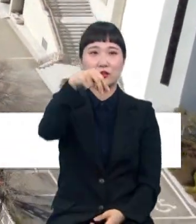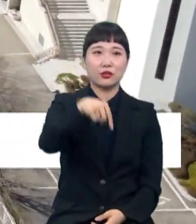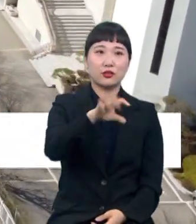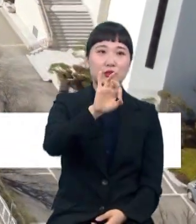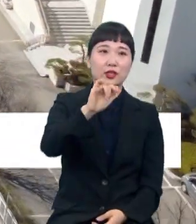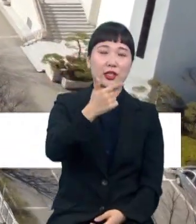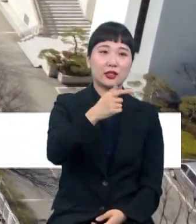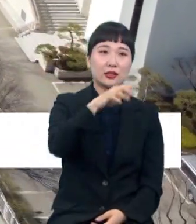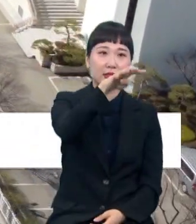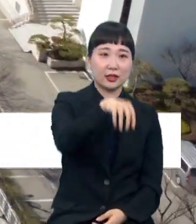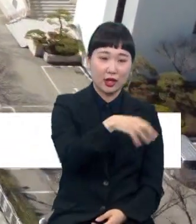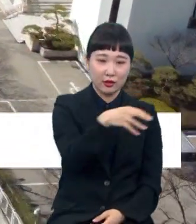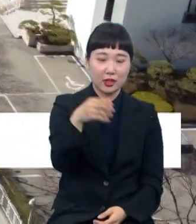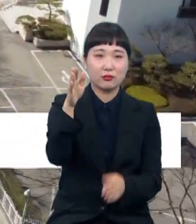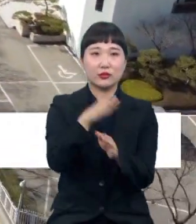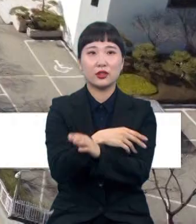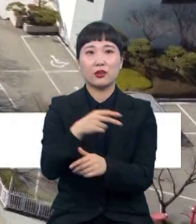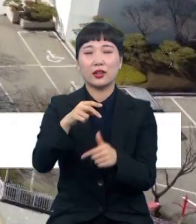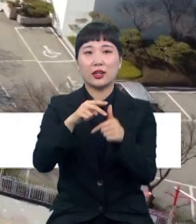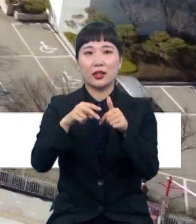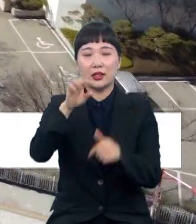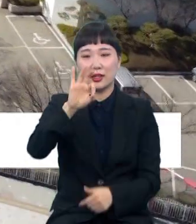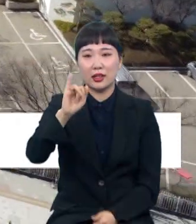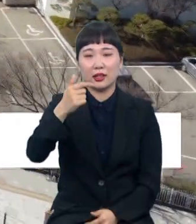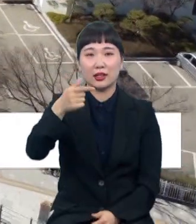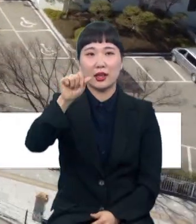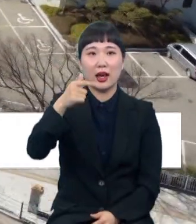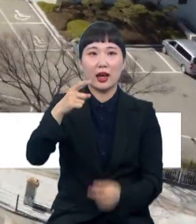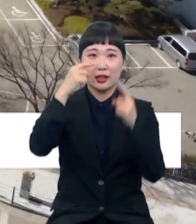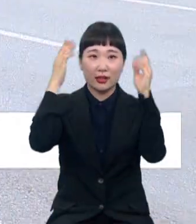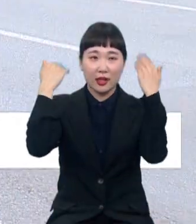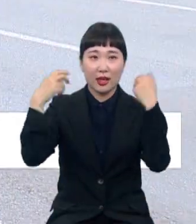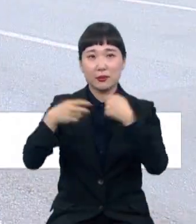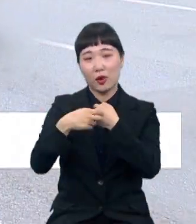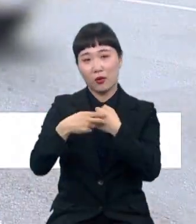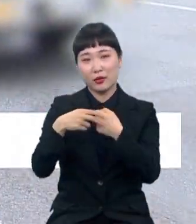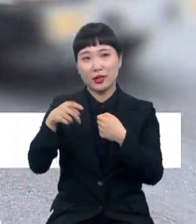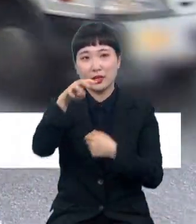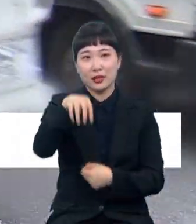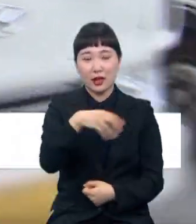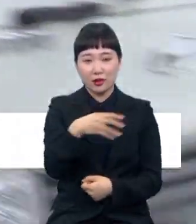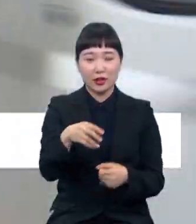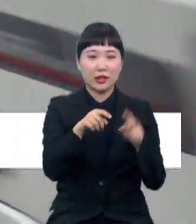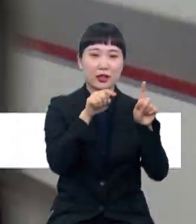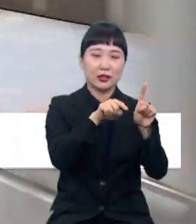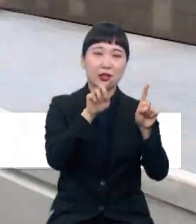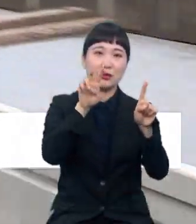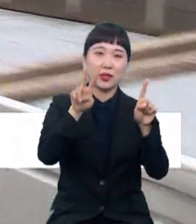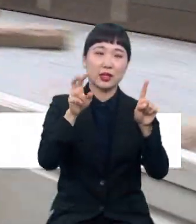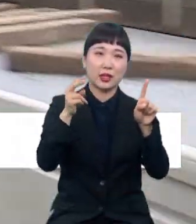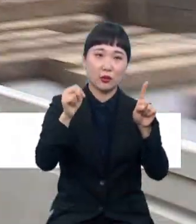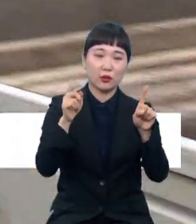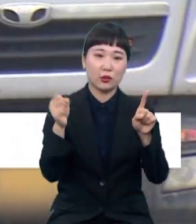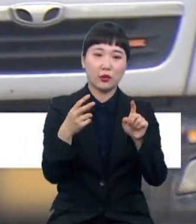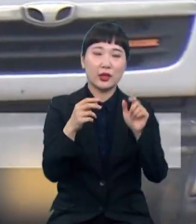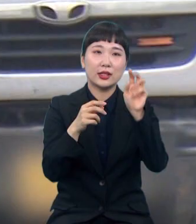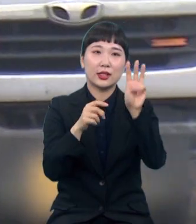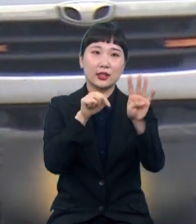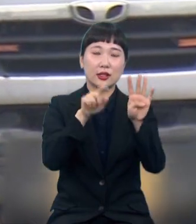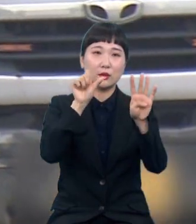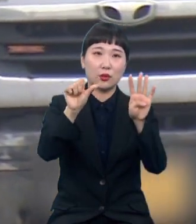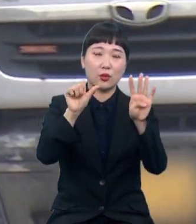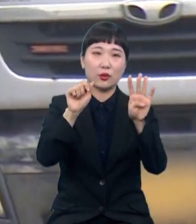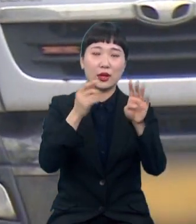사거리에서 인하대병원 사거리 구간 1.1km 도로이며 대상 차량은 4.5톤 이상 화물차,